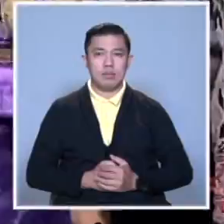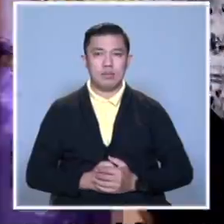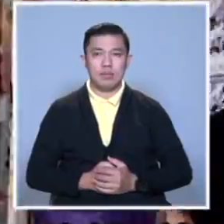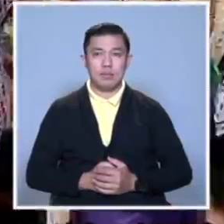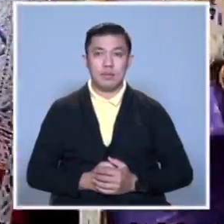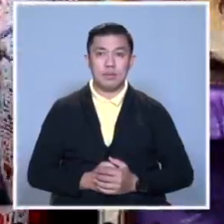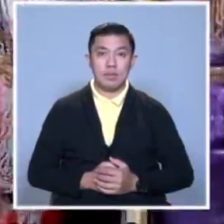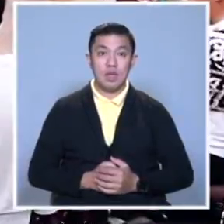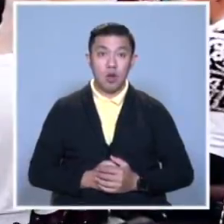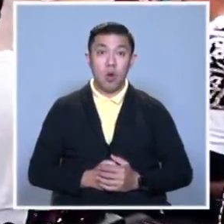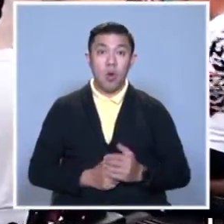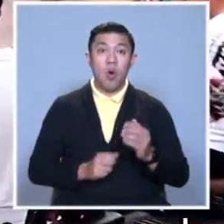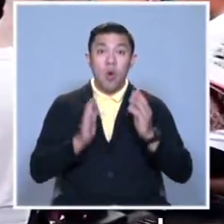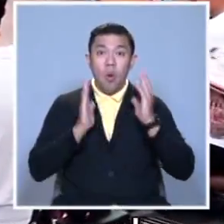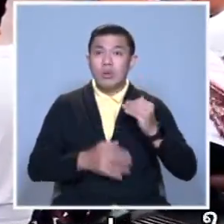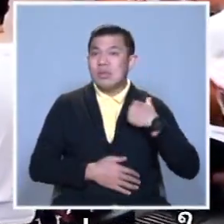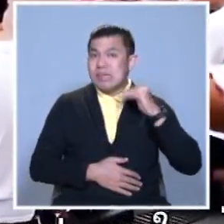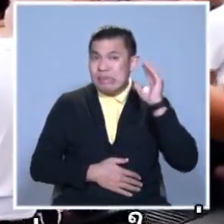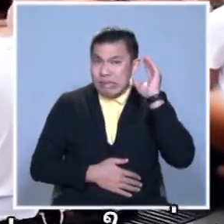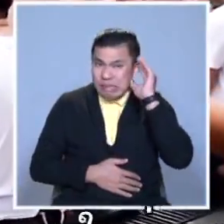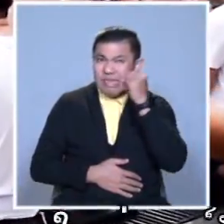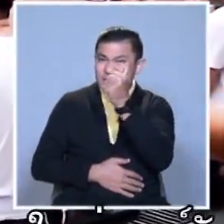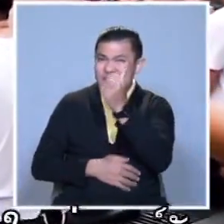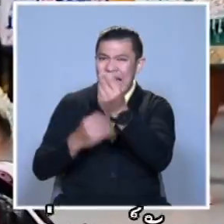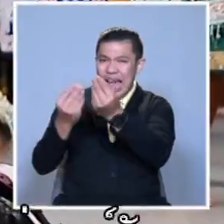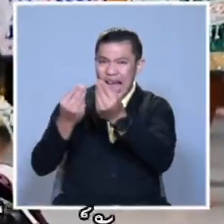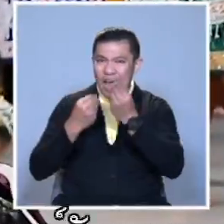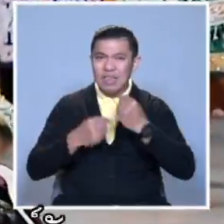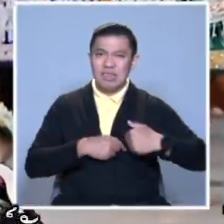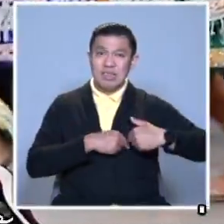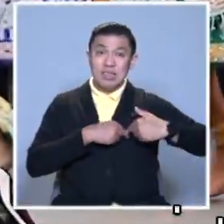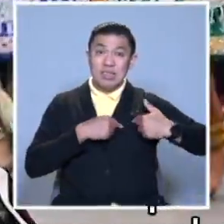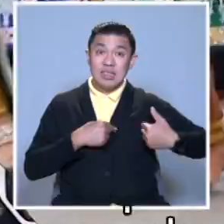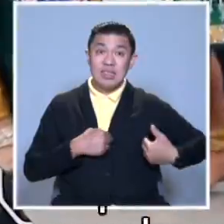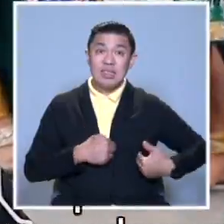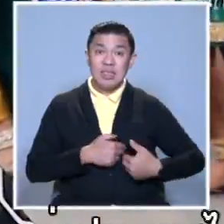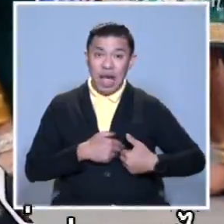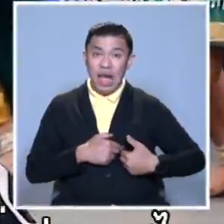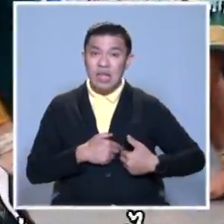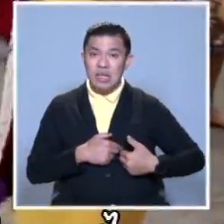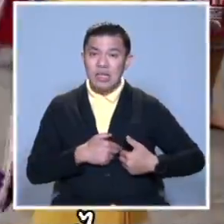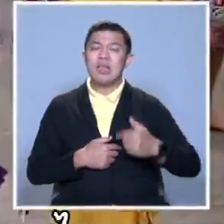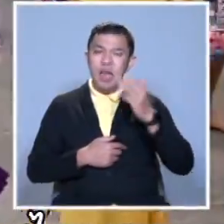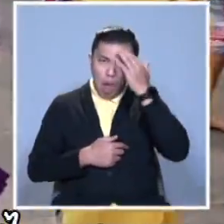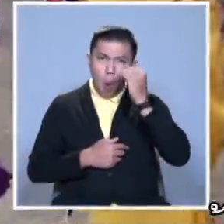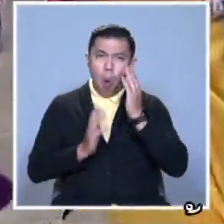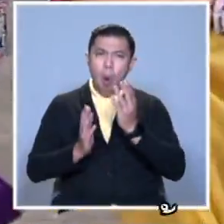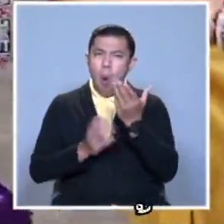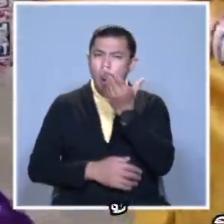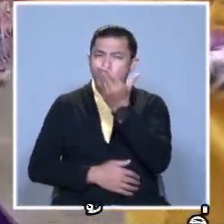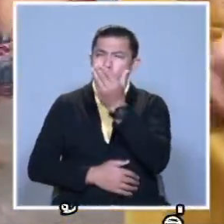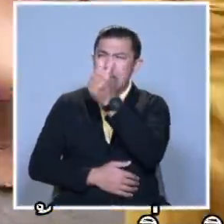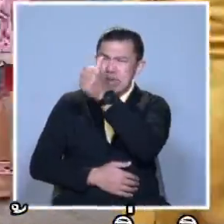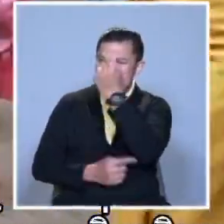ตราบใดที่ยังมีคนใช้ความเชื่อและสิ่งศักดิ์สิทธิ์มาเป็นเครื่องยึดเหนี่ยวจิตใจเพื่อสร้างขวัญและแรงผลักดันให้ผู้ที่ขอพร